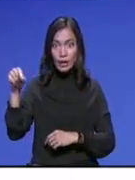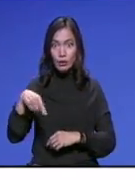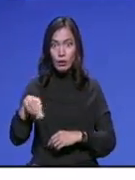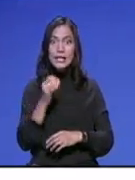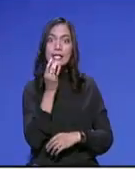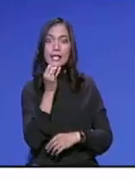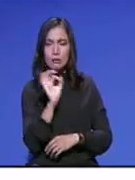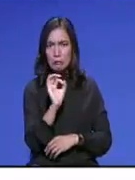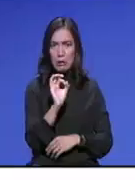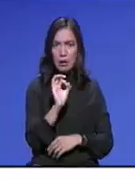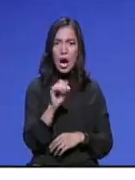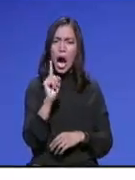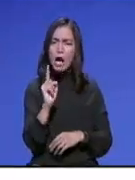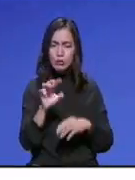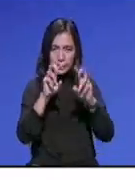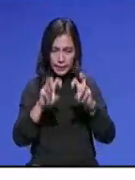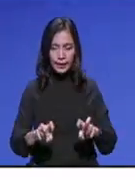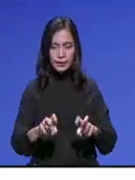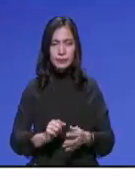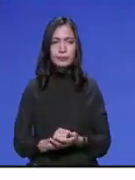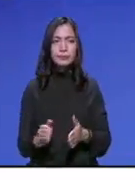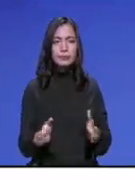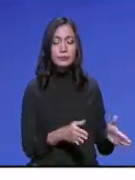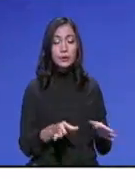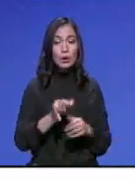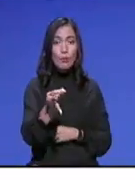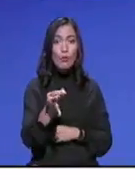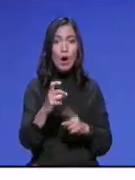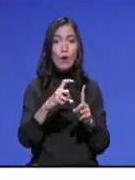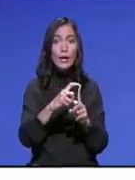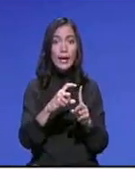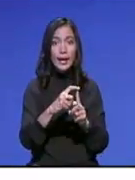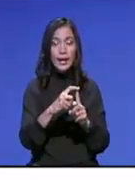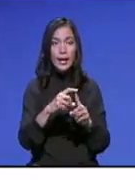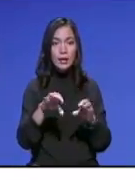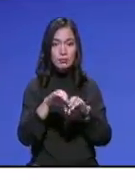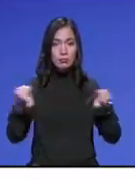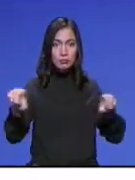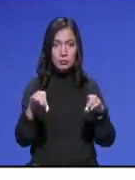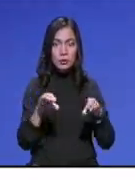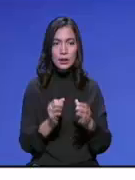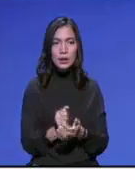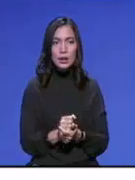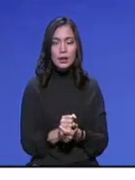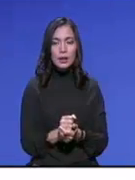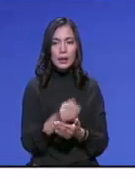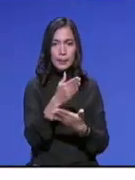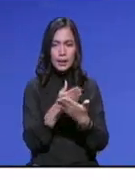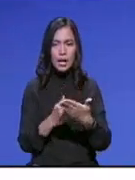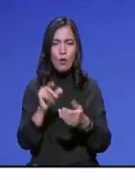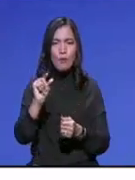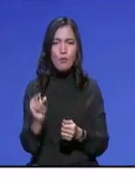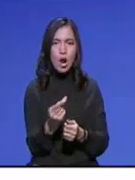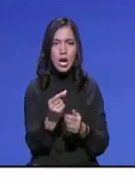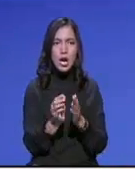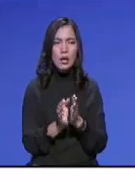izin. Seperti diketahui, Pulau D adalah salah satu pulau yang disegel Pemprov DKI Jakarta di pertengahan